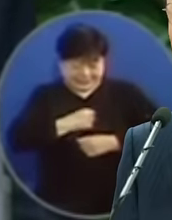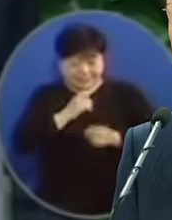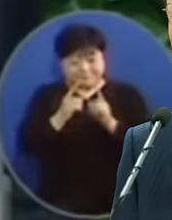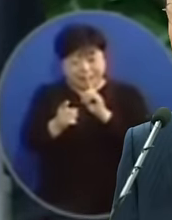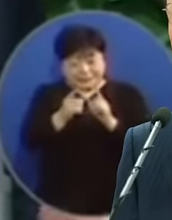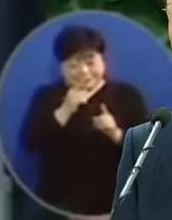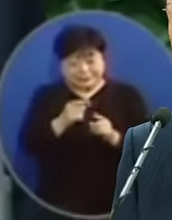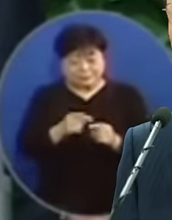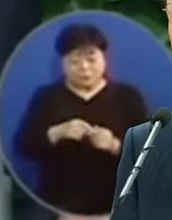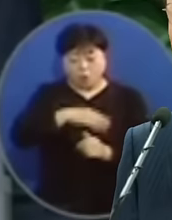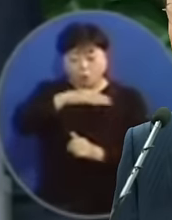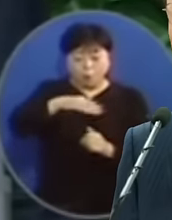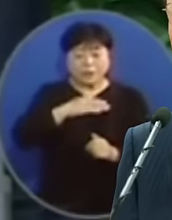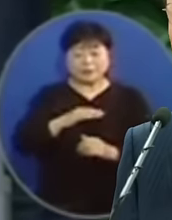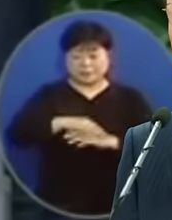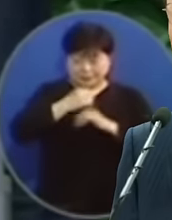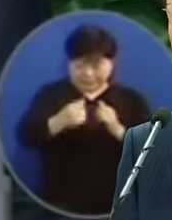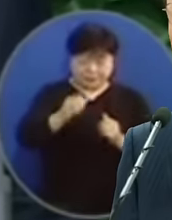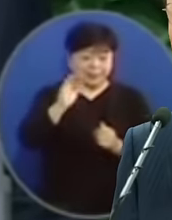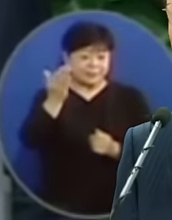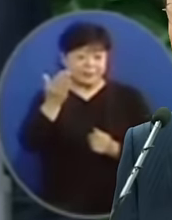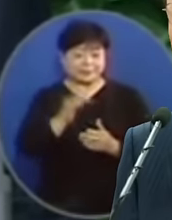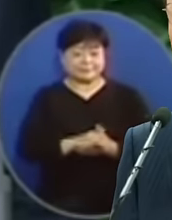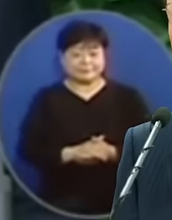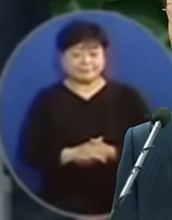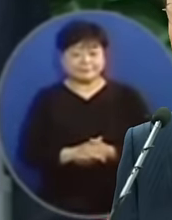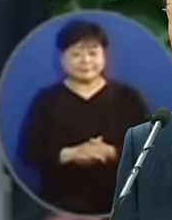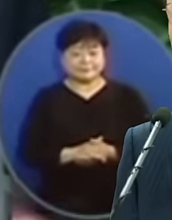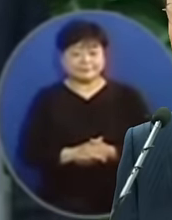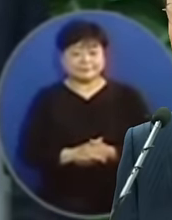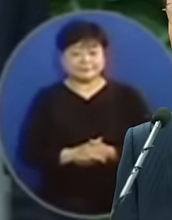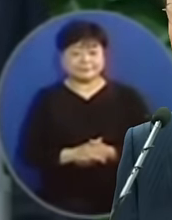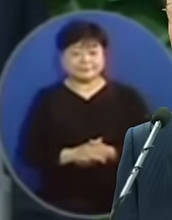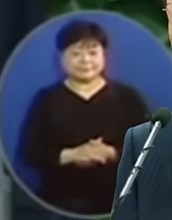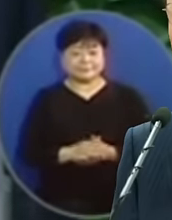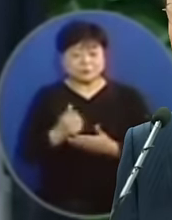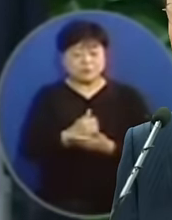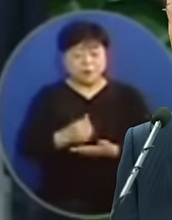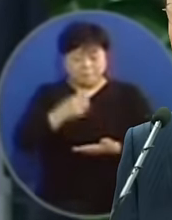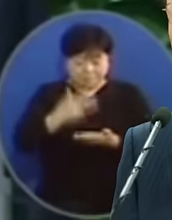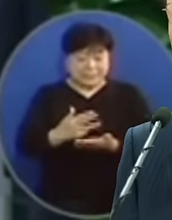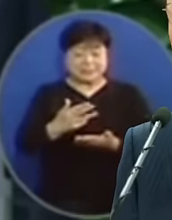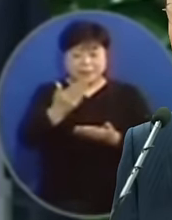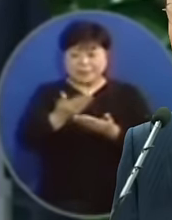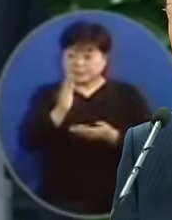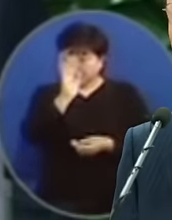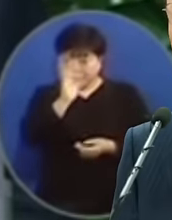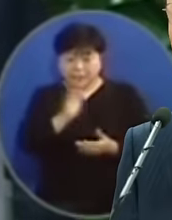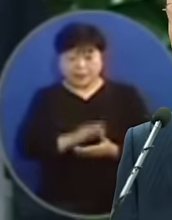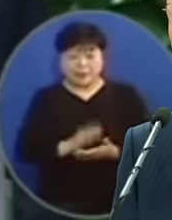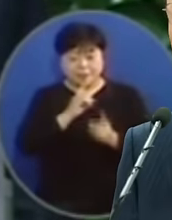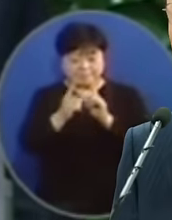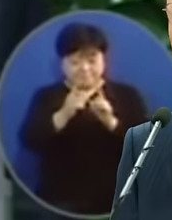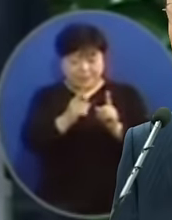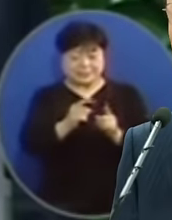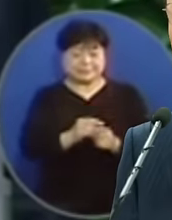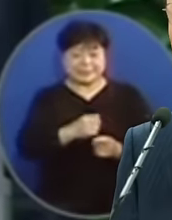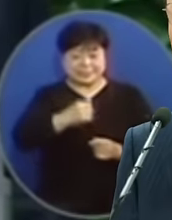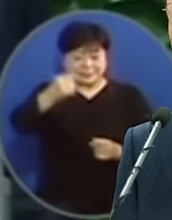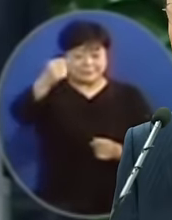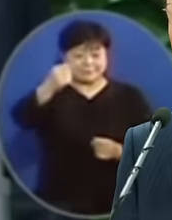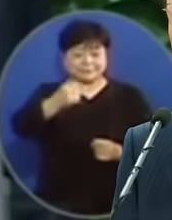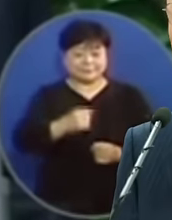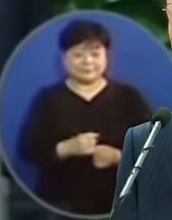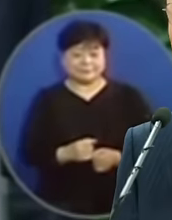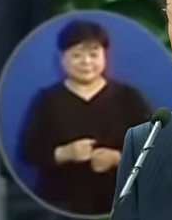말씀으로 환경을 대항해야 되는 것입니다. 되는 것마다 운명과 팔자로 받아들이면 안 돼요. 말씀을 하러 간다 말씀에